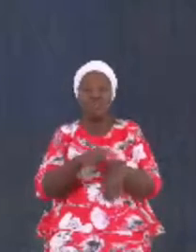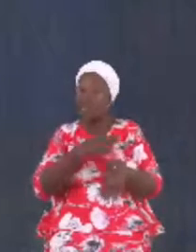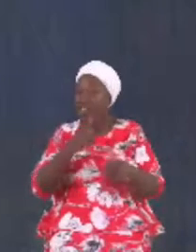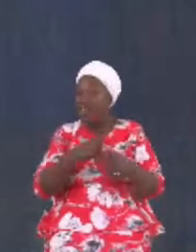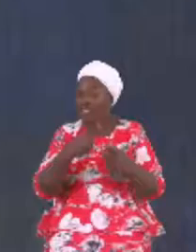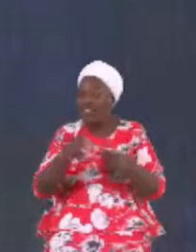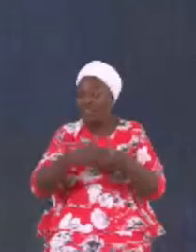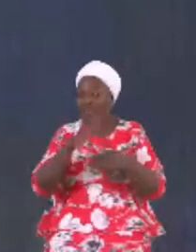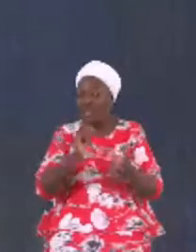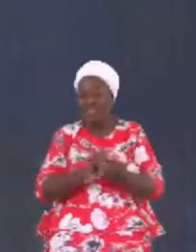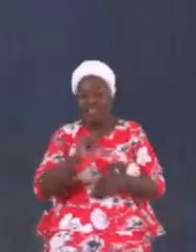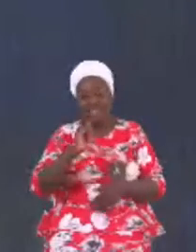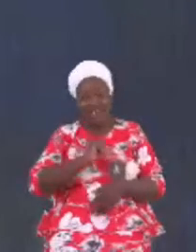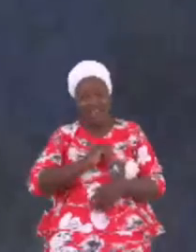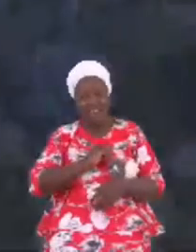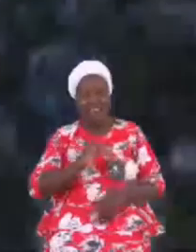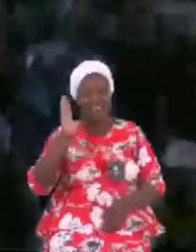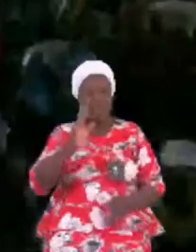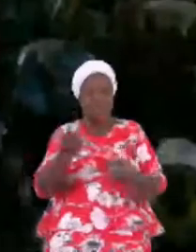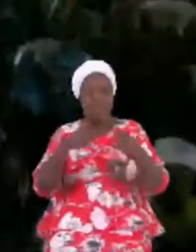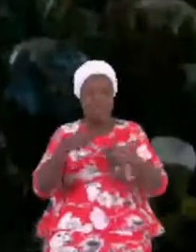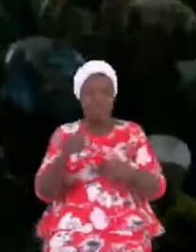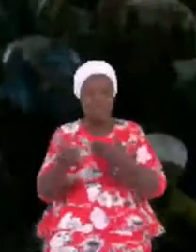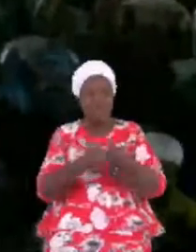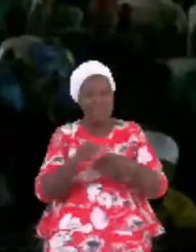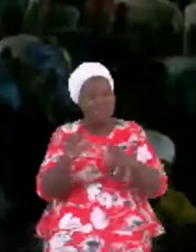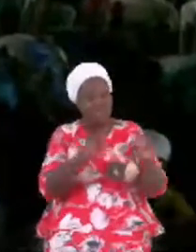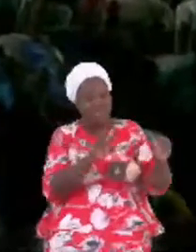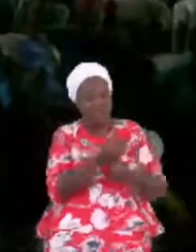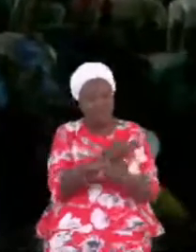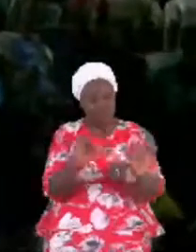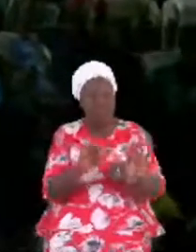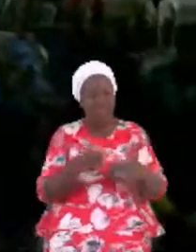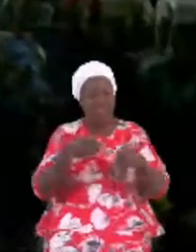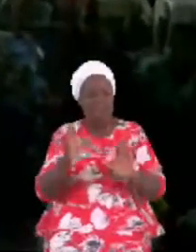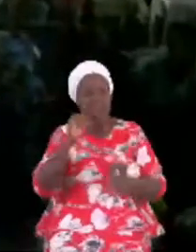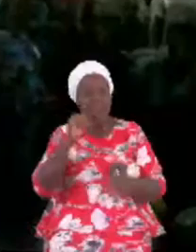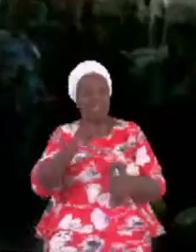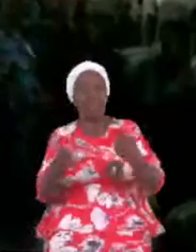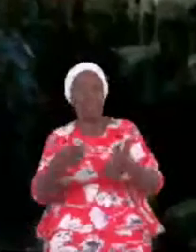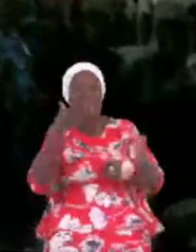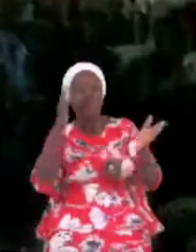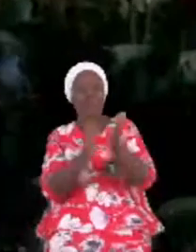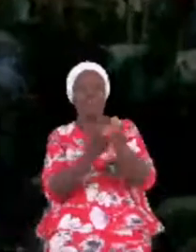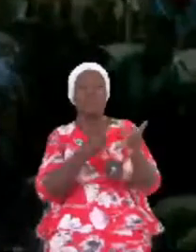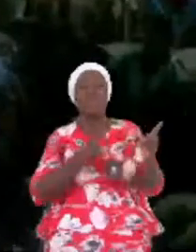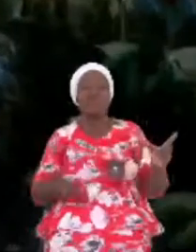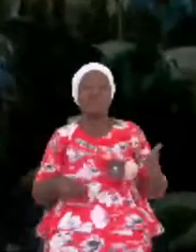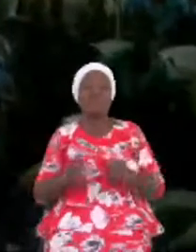Après cela, je reviendrai pour t'affranchir, pour que tu t'en ailles. Gloire à